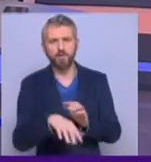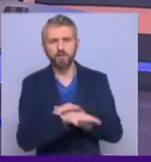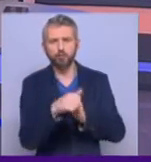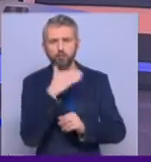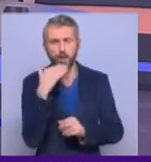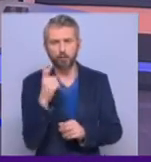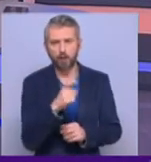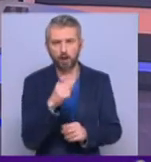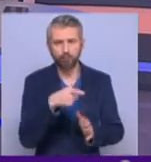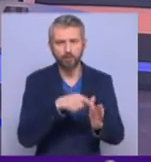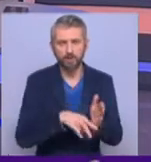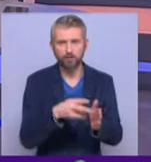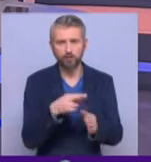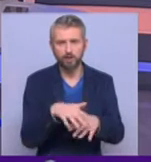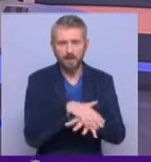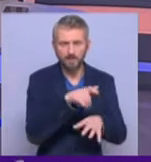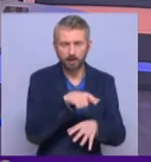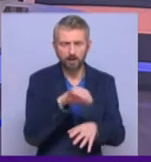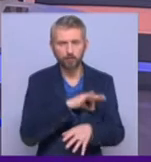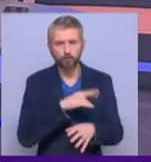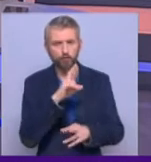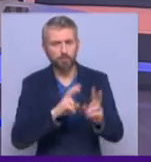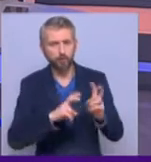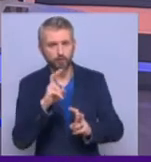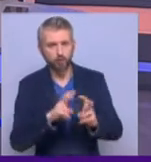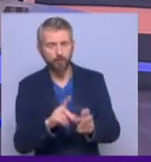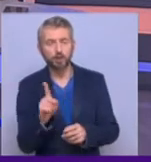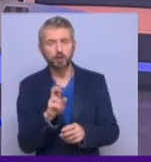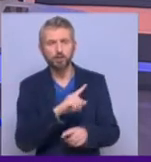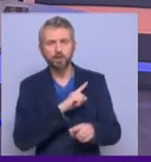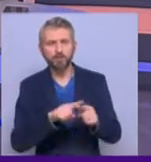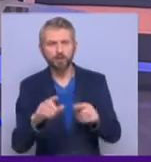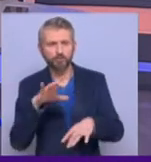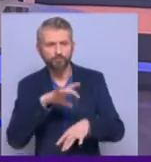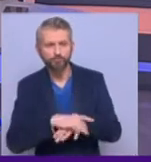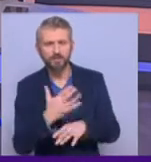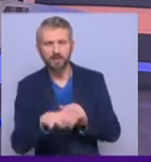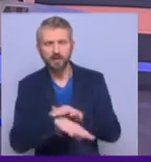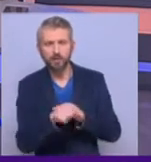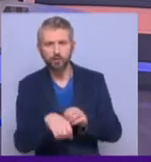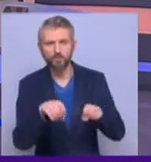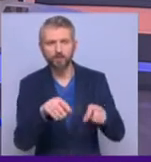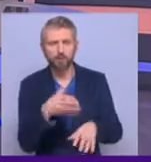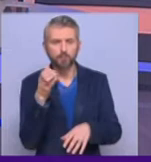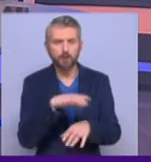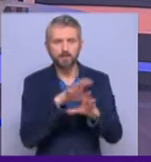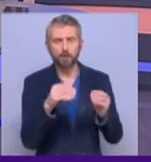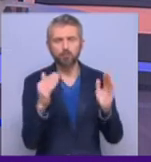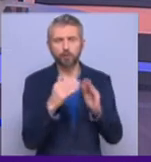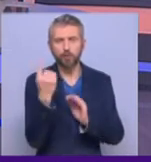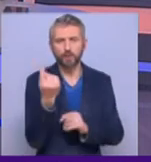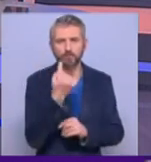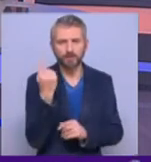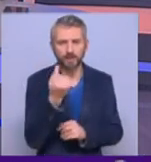багато газу дешевого на населення і використовують для промисловості. І щоб швидко виявити, скільки там крадуть, вирішили поставити загальнобудинкові